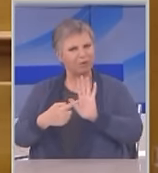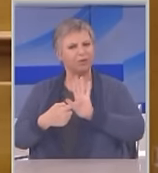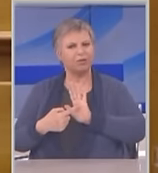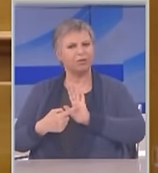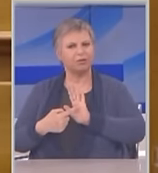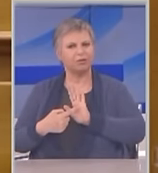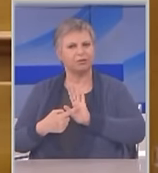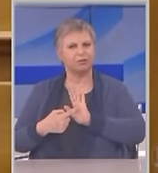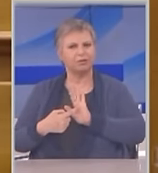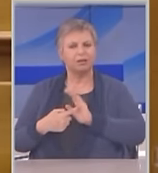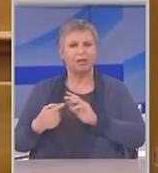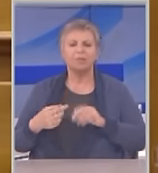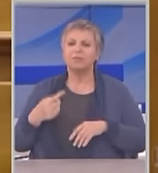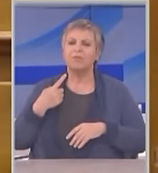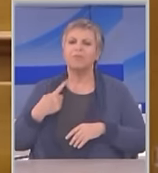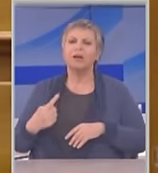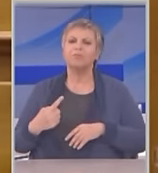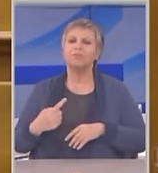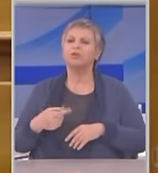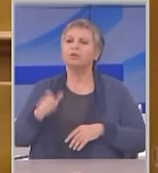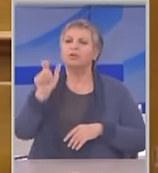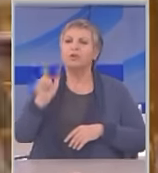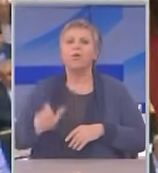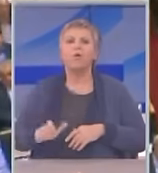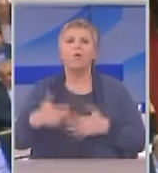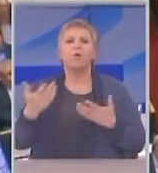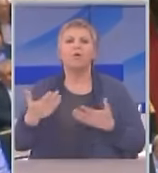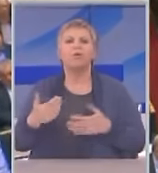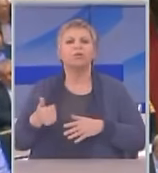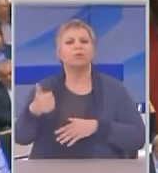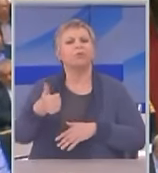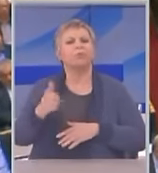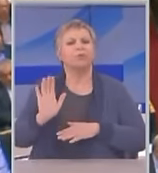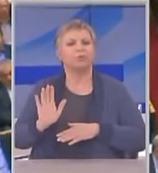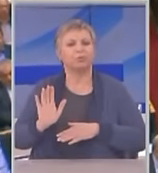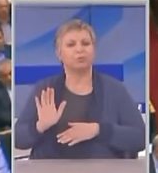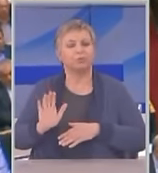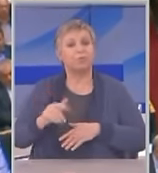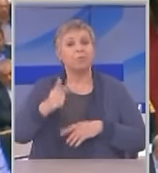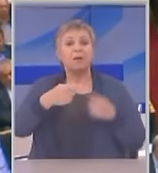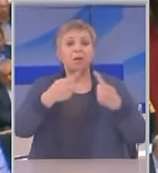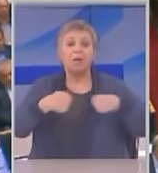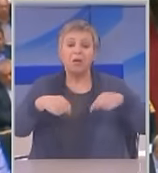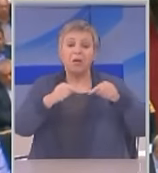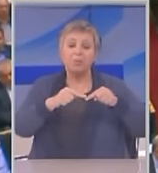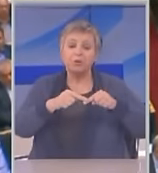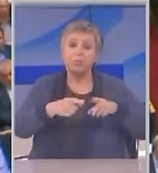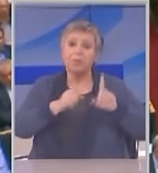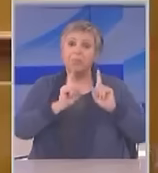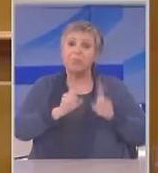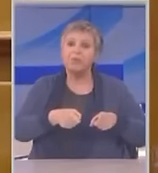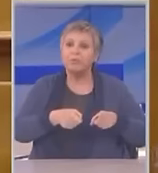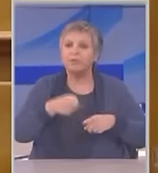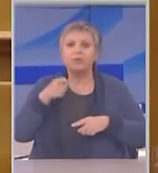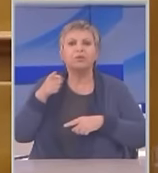ακάλυπτος πολιτικά, μπορεί ό,τι προκύψει εις βάρος του από τη συγκεκριμένη εξεταστική να βαρύνει